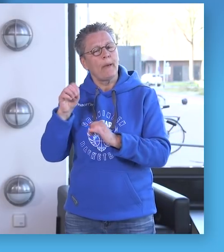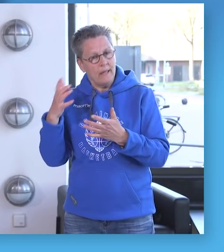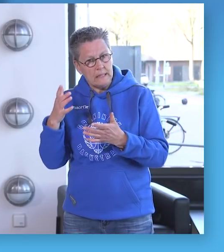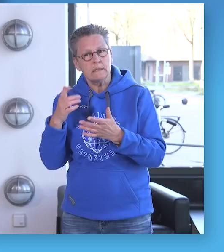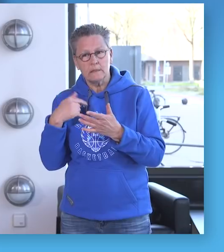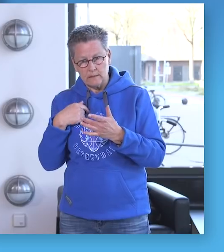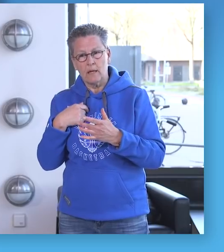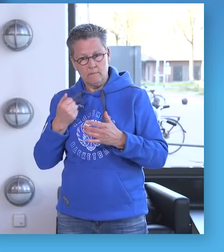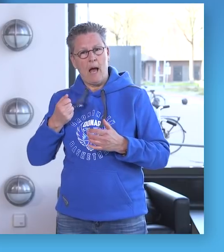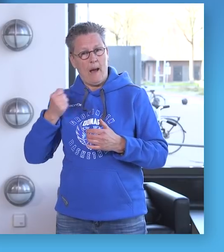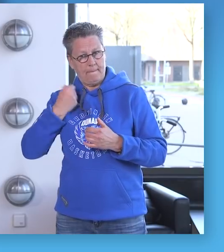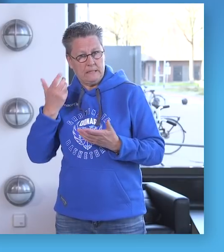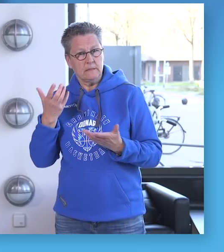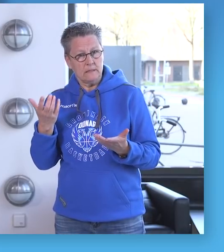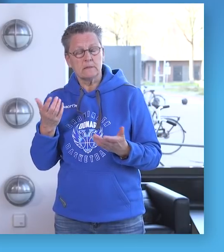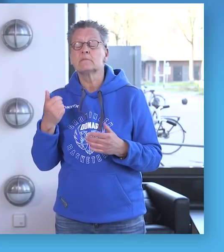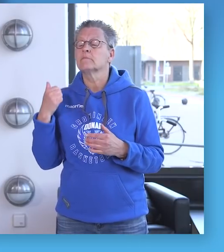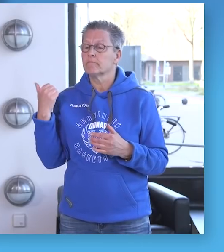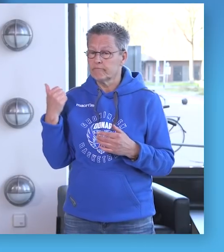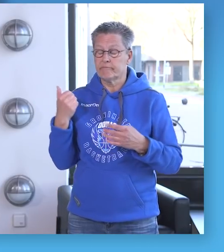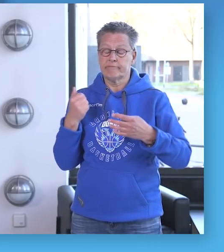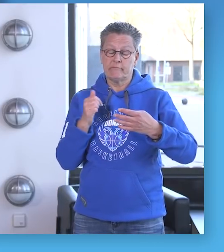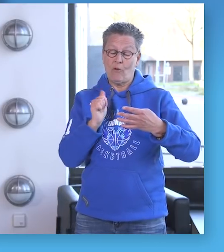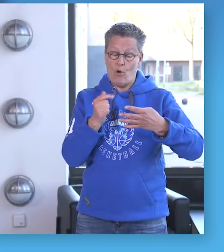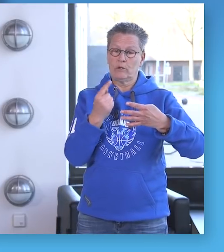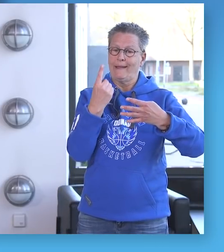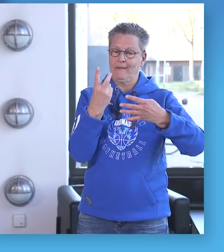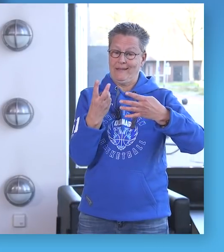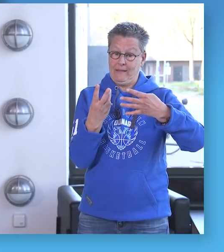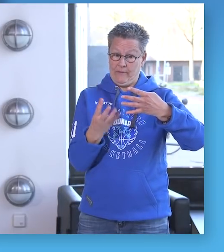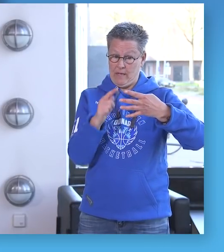vastgelegd. In principe hebben in de volgorde van 1, 2, 3